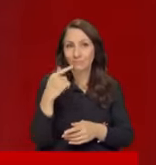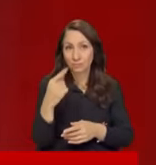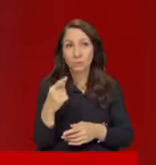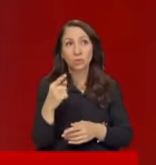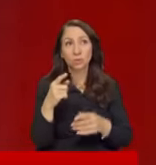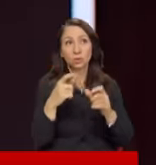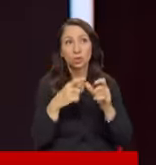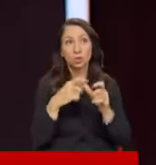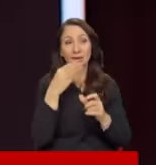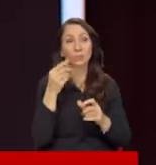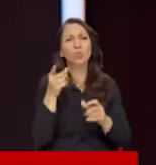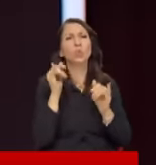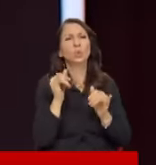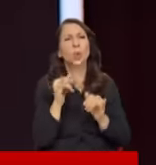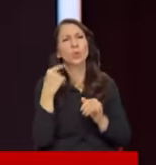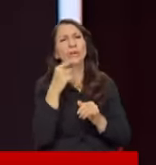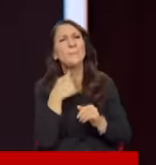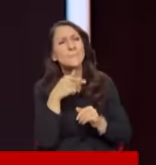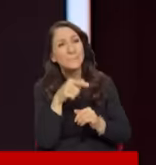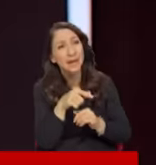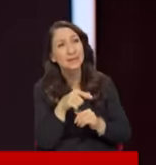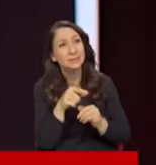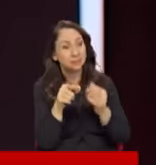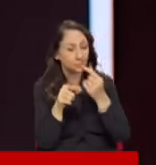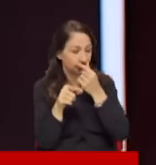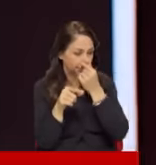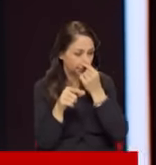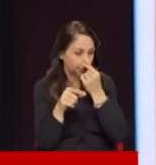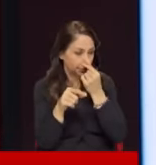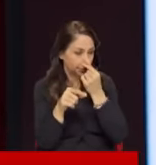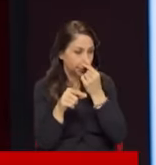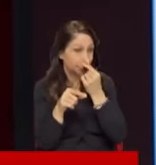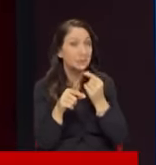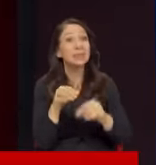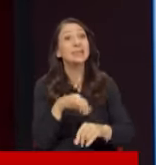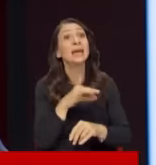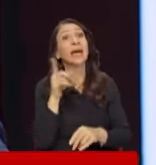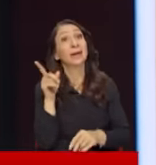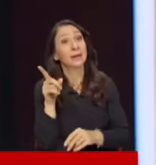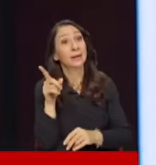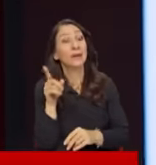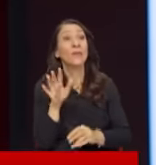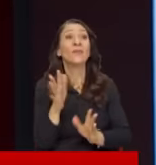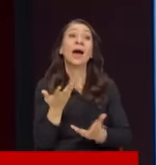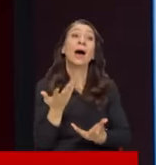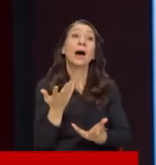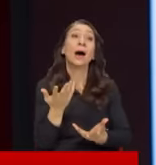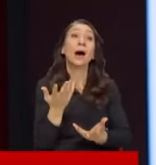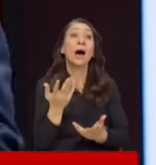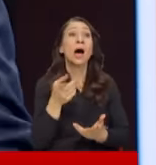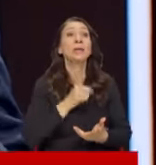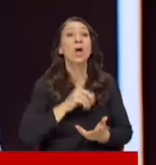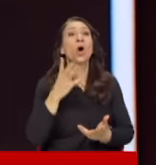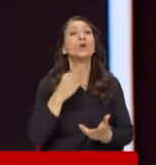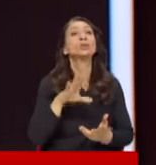çağrı kötü yani onun için ben mesela Eee Sarıyer'de ya da Eee aday